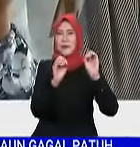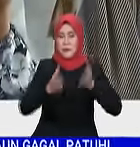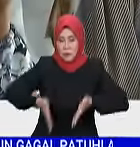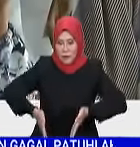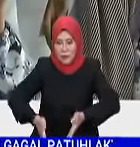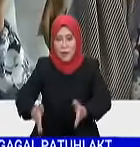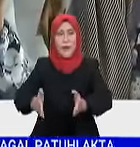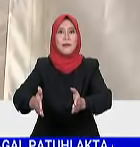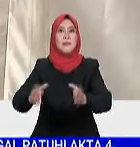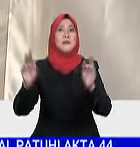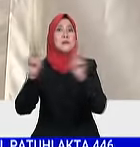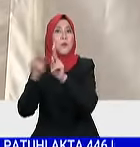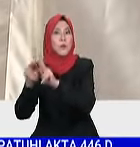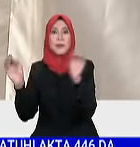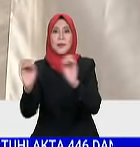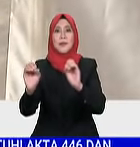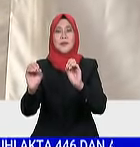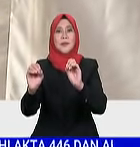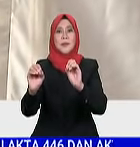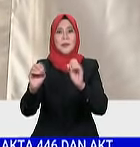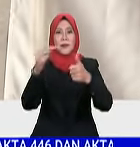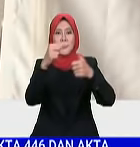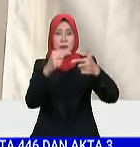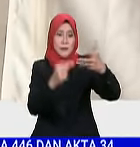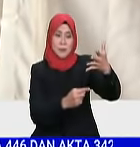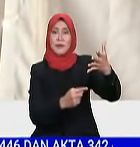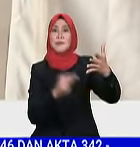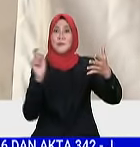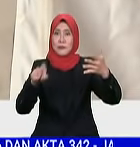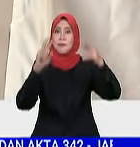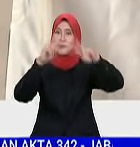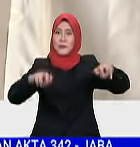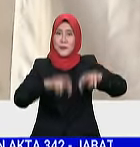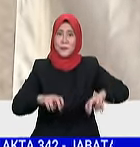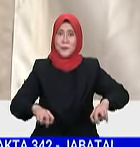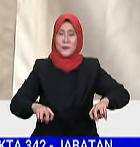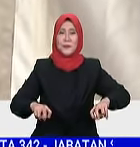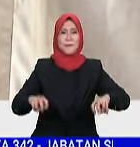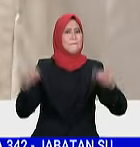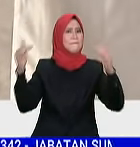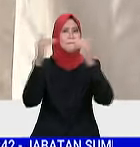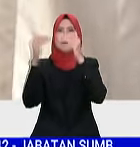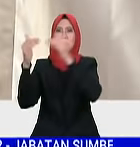jalan kampung, dan ini juga perlu dilihat secara saksama.